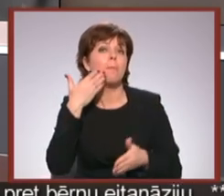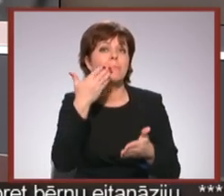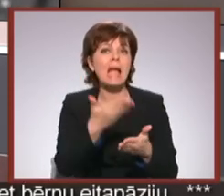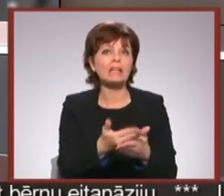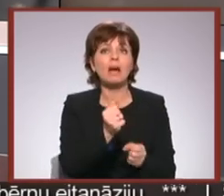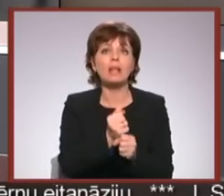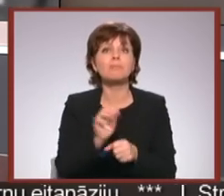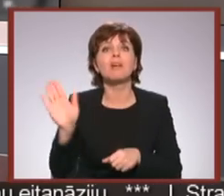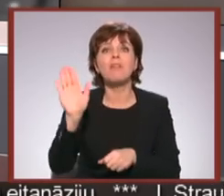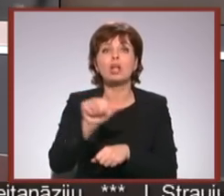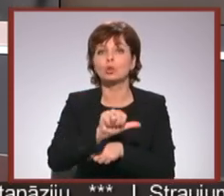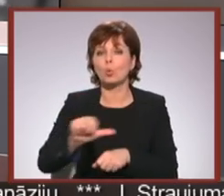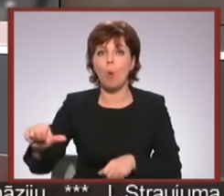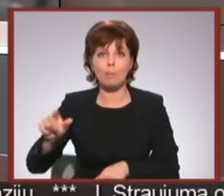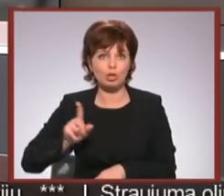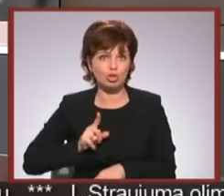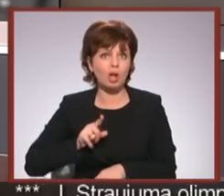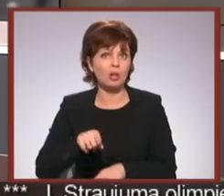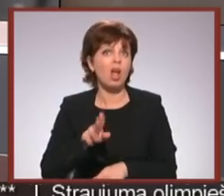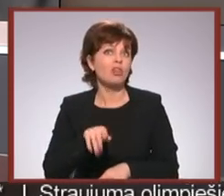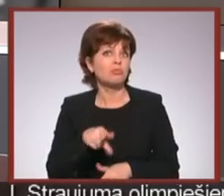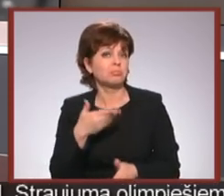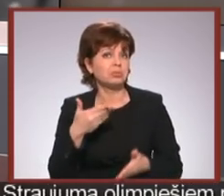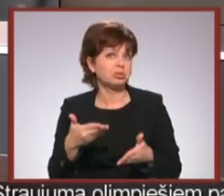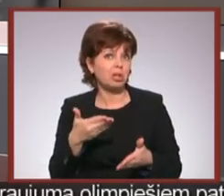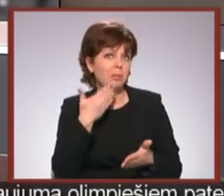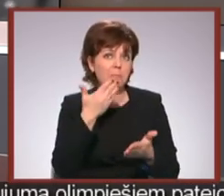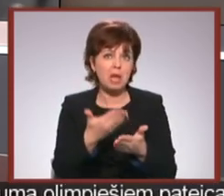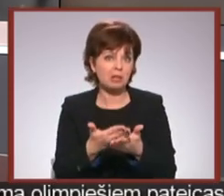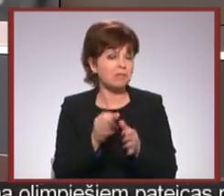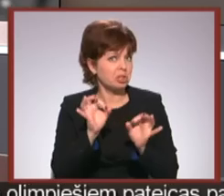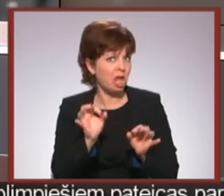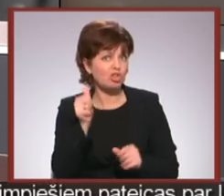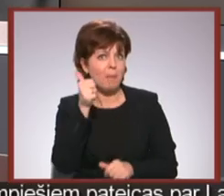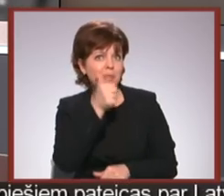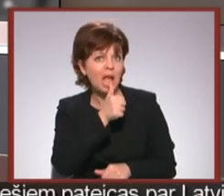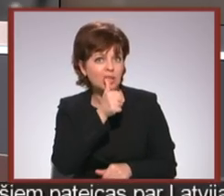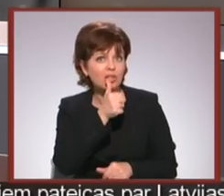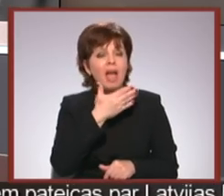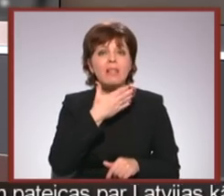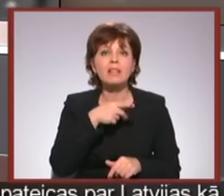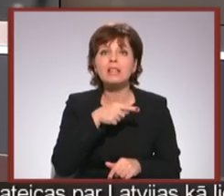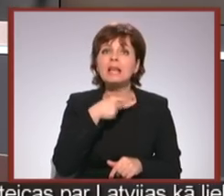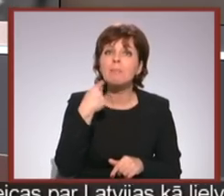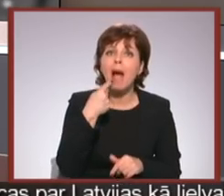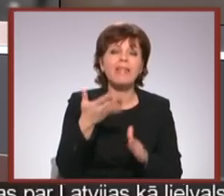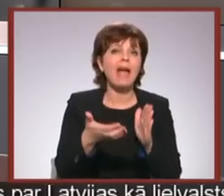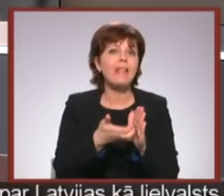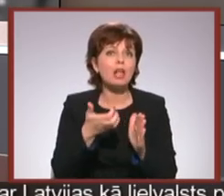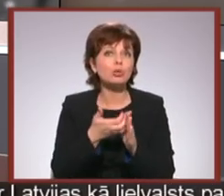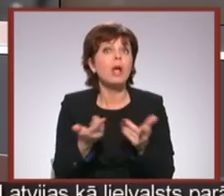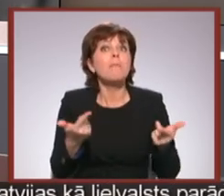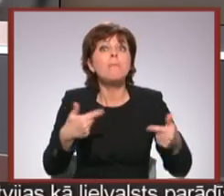valsts robežsardzē. Lai gan varētu šķist, ka šāds piedāvājums ir gluži vai neticams un tīkotāji tam netrūkst, tomēr pašlaik valsts robežsardzē